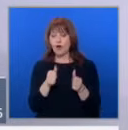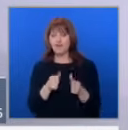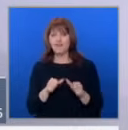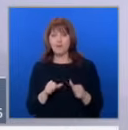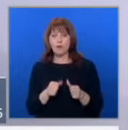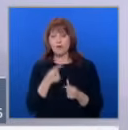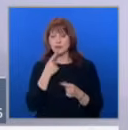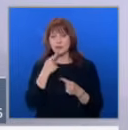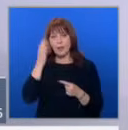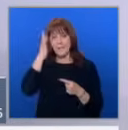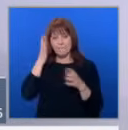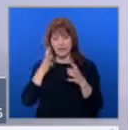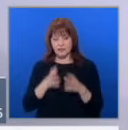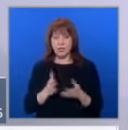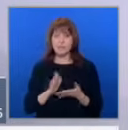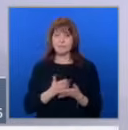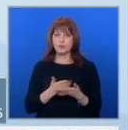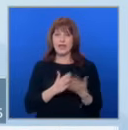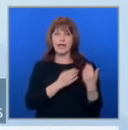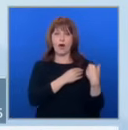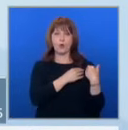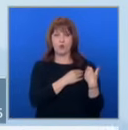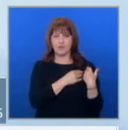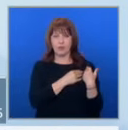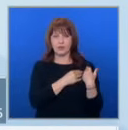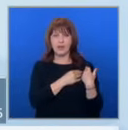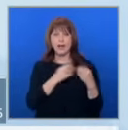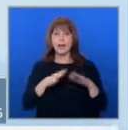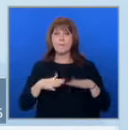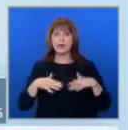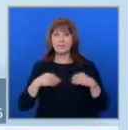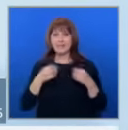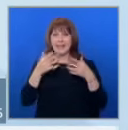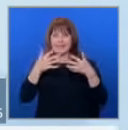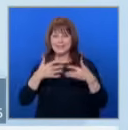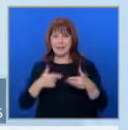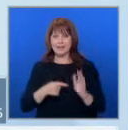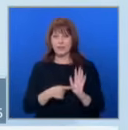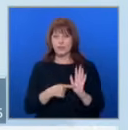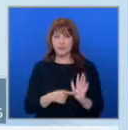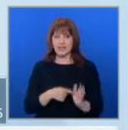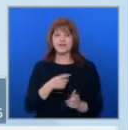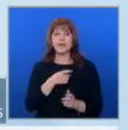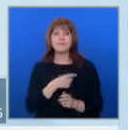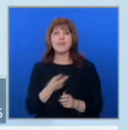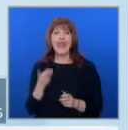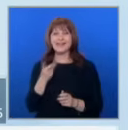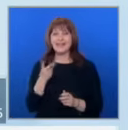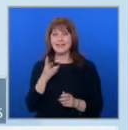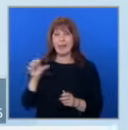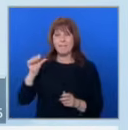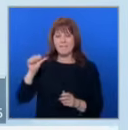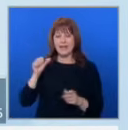която се нарича правителство на споделената отговорност. Парламентарната аритметика показва, че ГЕРБ СДС, ДПС и ИТН